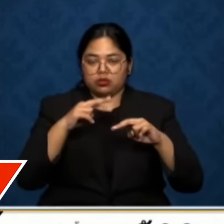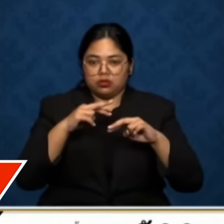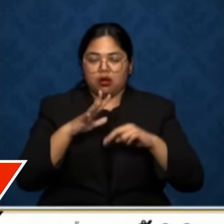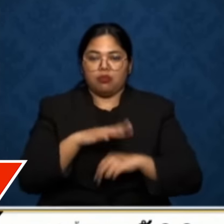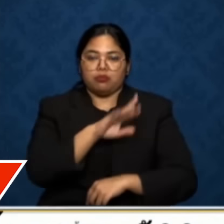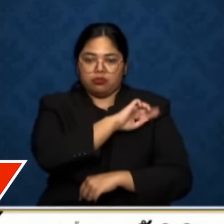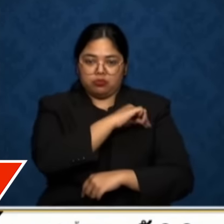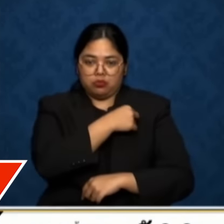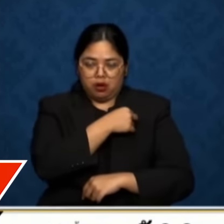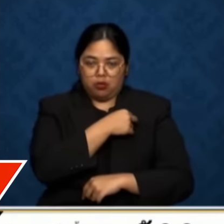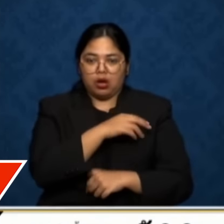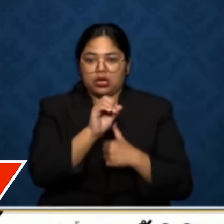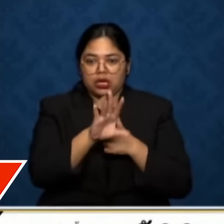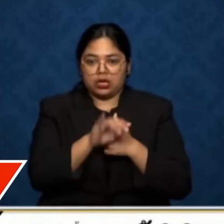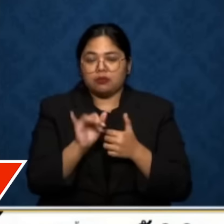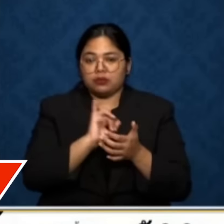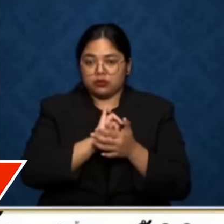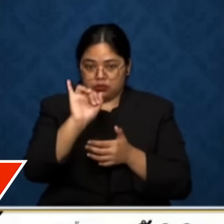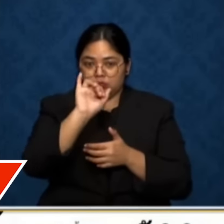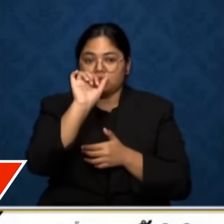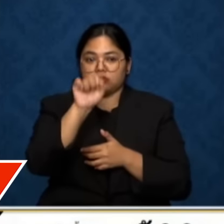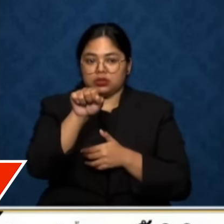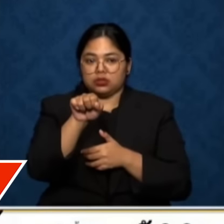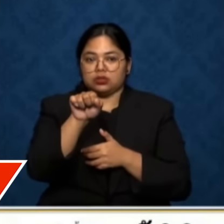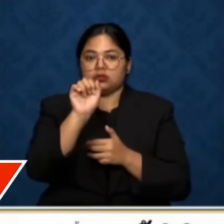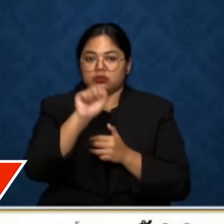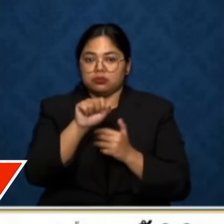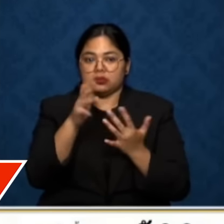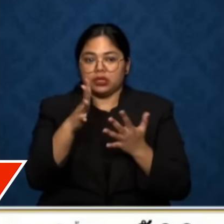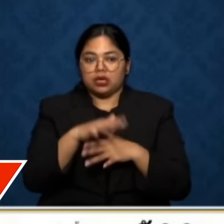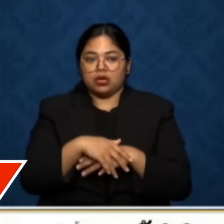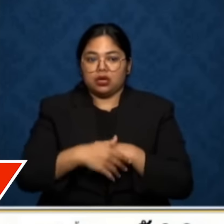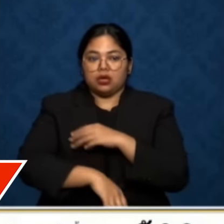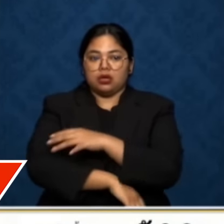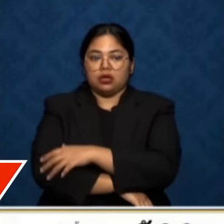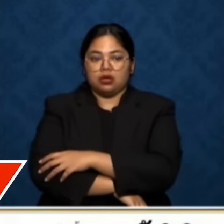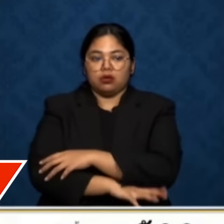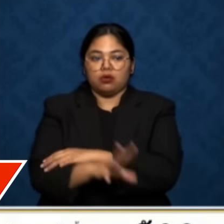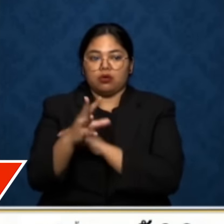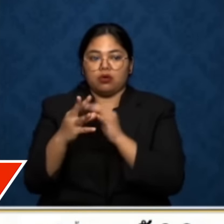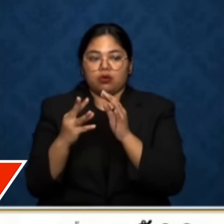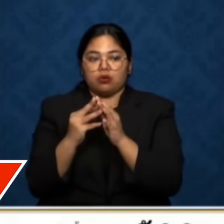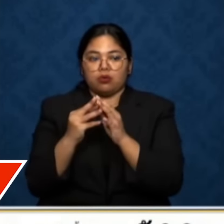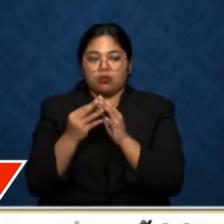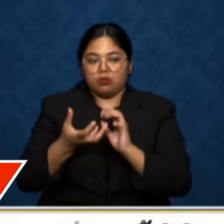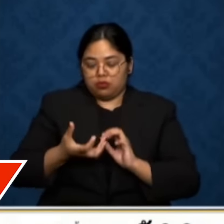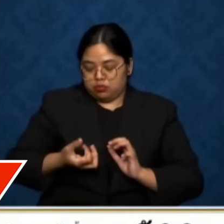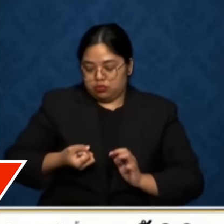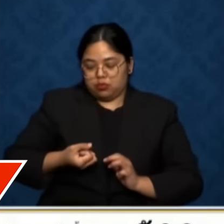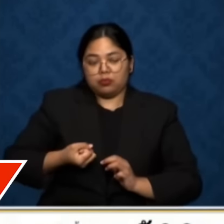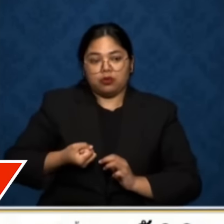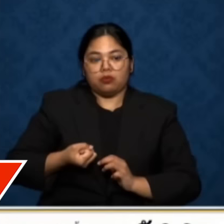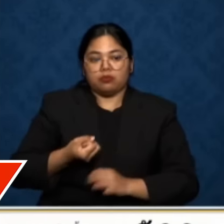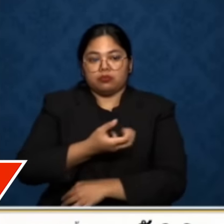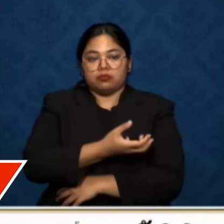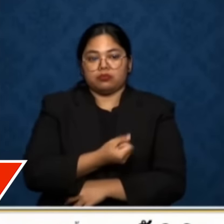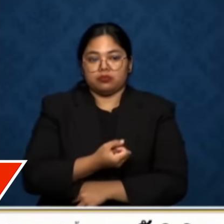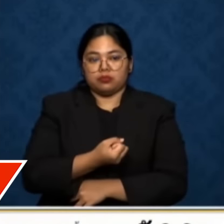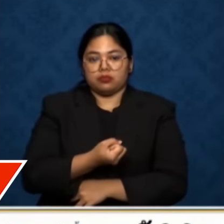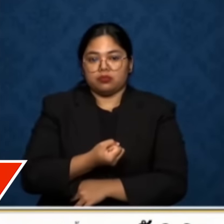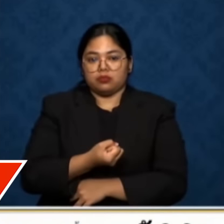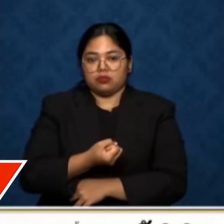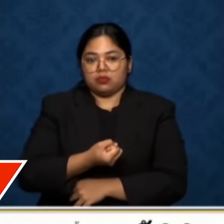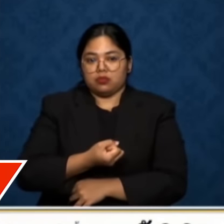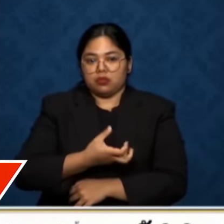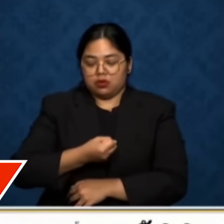แนะนำอย่างถูกต้องหรือไม่คือลูกกลมๆสีเหลืองเห็นไหมครับในมือด้านซ้ายอันนี้คือตัวอย่างที่ถูกต้องต้องมีลูกกลมๆสีเหลืองในมือเพื่อทำอย่างนี้ด้ว